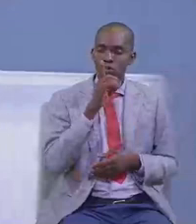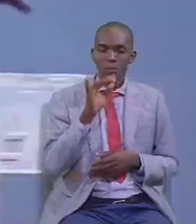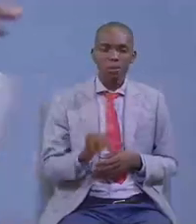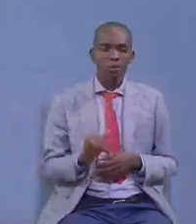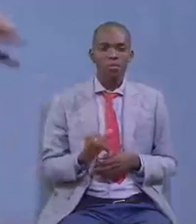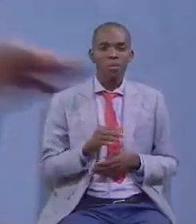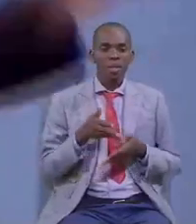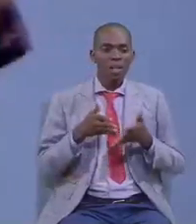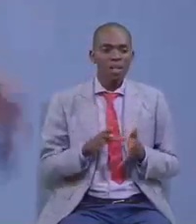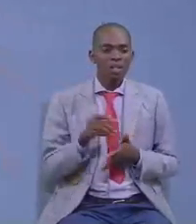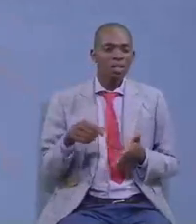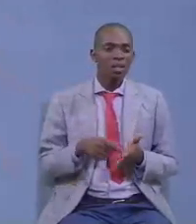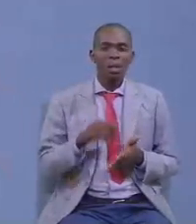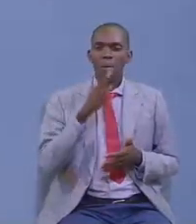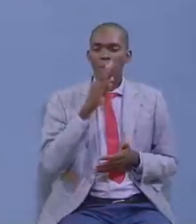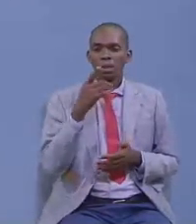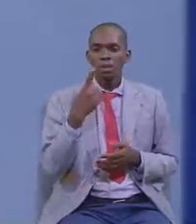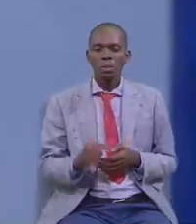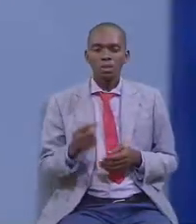Que cela soit la certitude de ta vie.